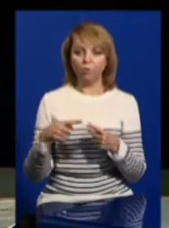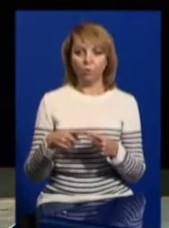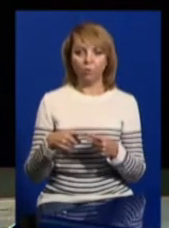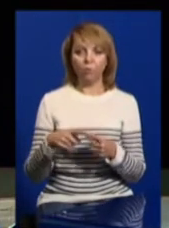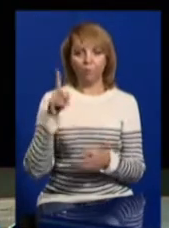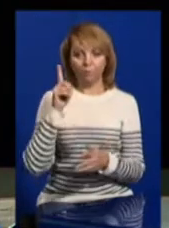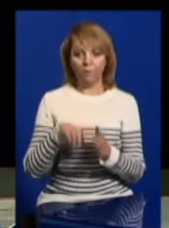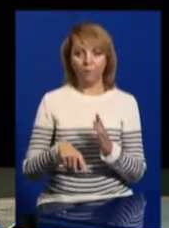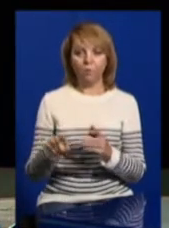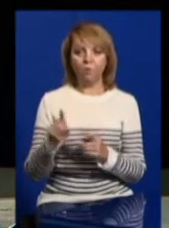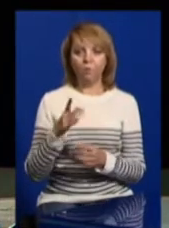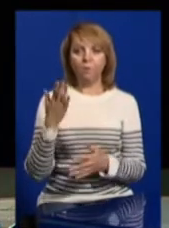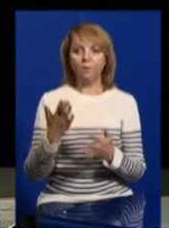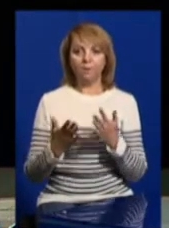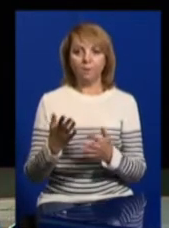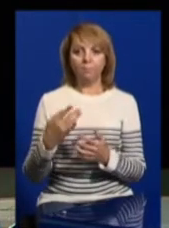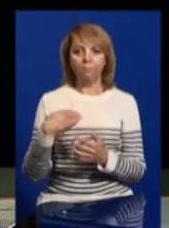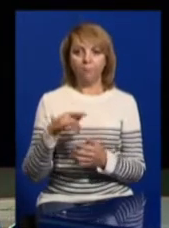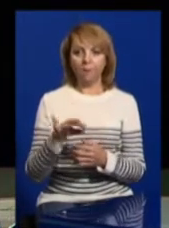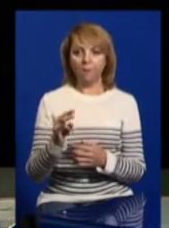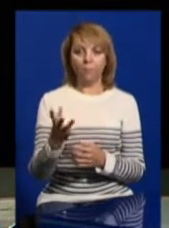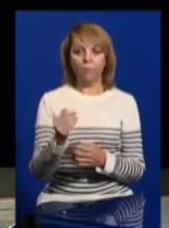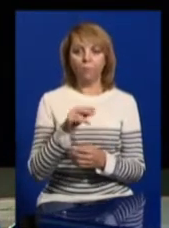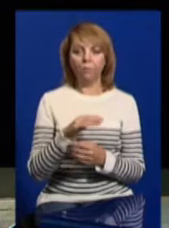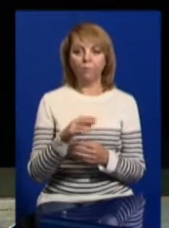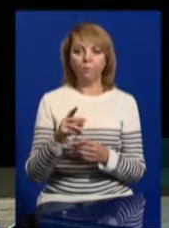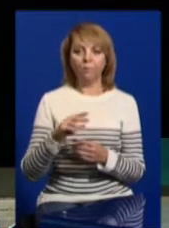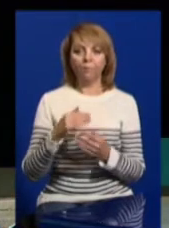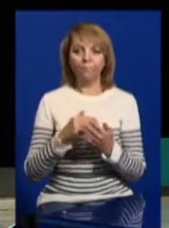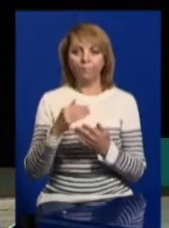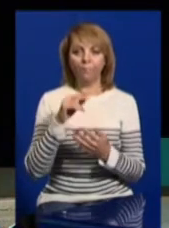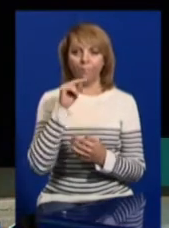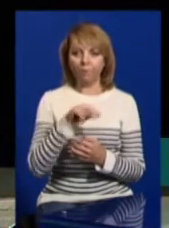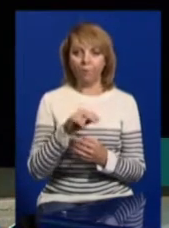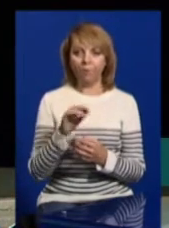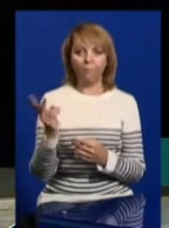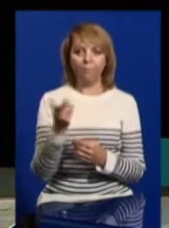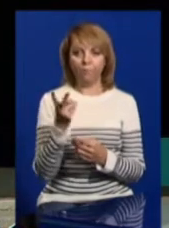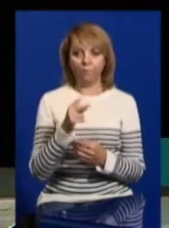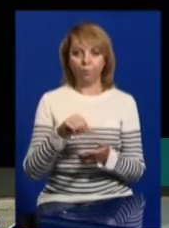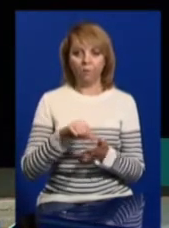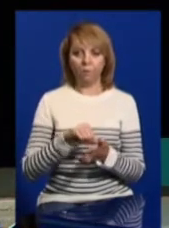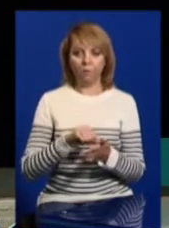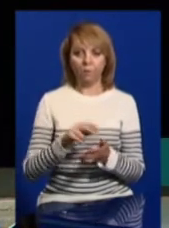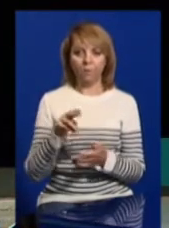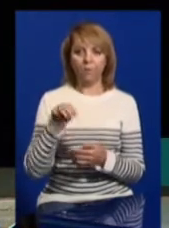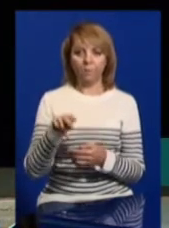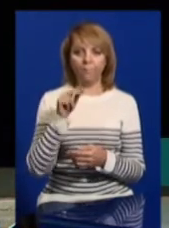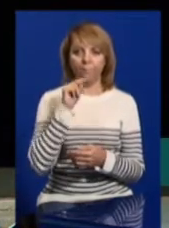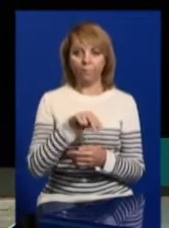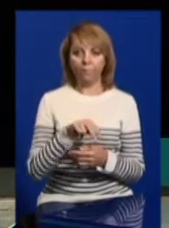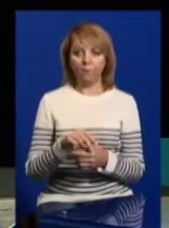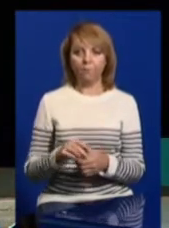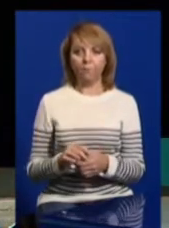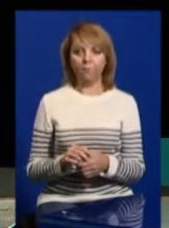що якщо ми не беремо ступінь провини, то, звісно, обидва учасники дорожнього руху